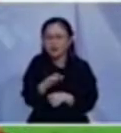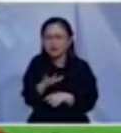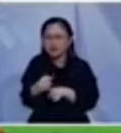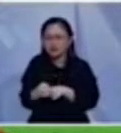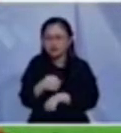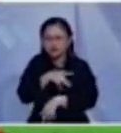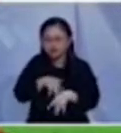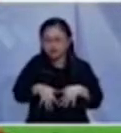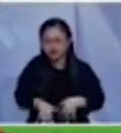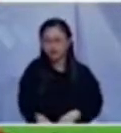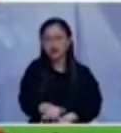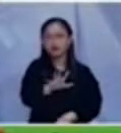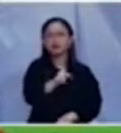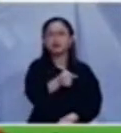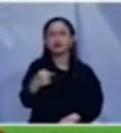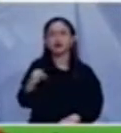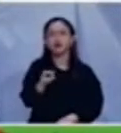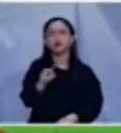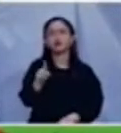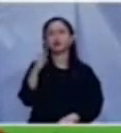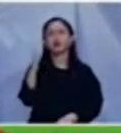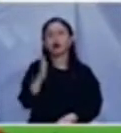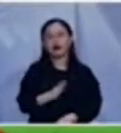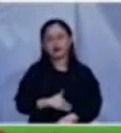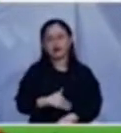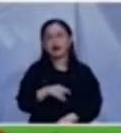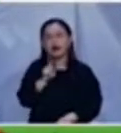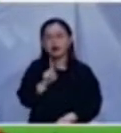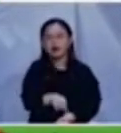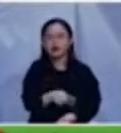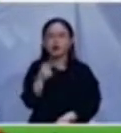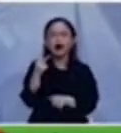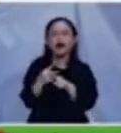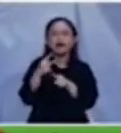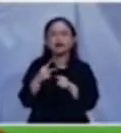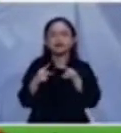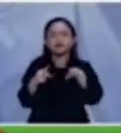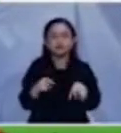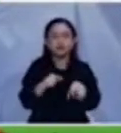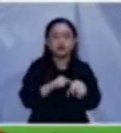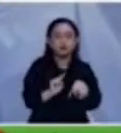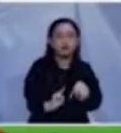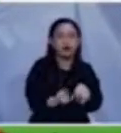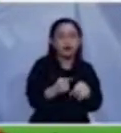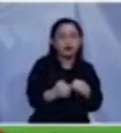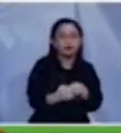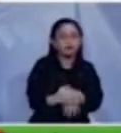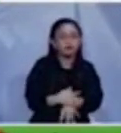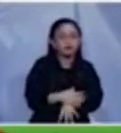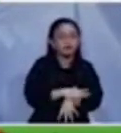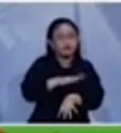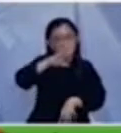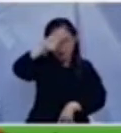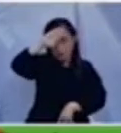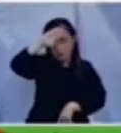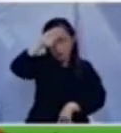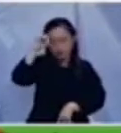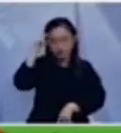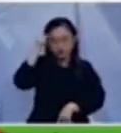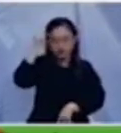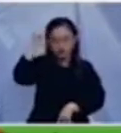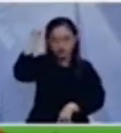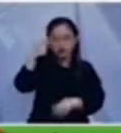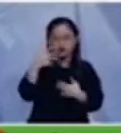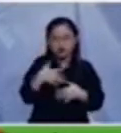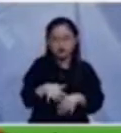5 hingga 21 hari yang terbagi ke dalam 2 periode, yaitu periode invasi disertai demam tinggi, sefalgia